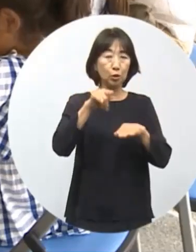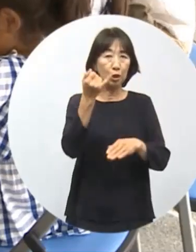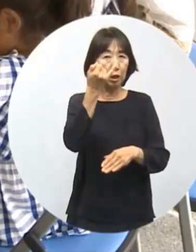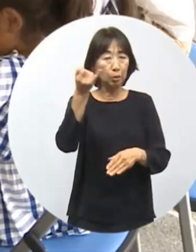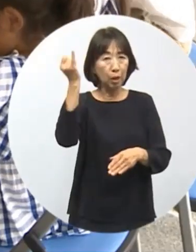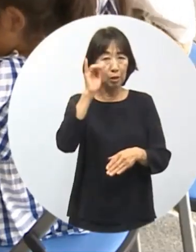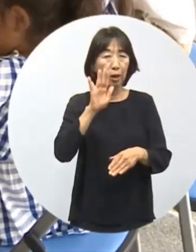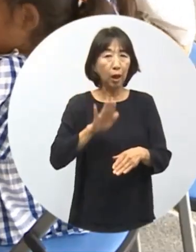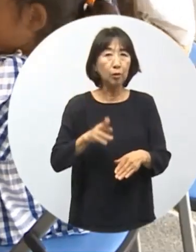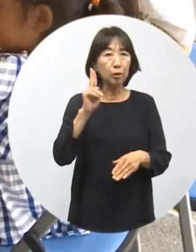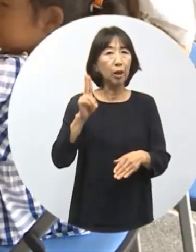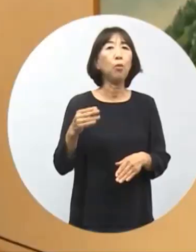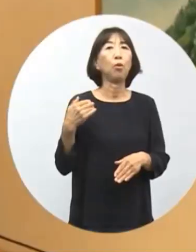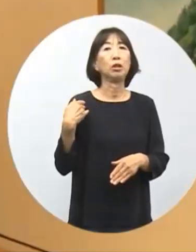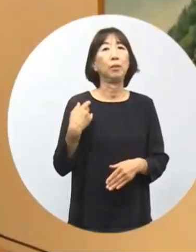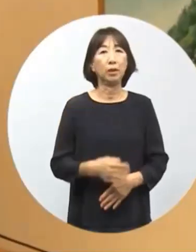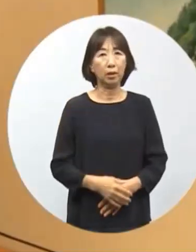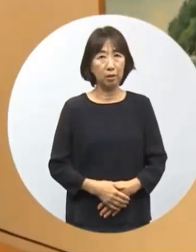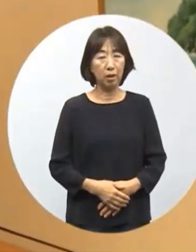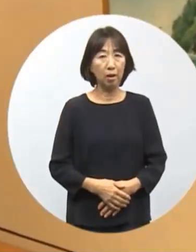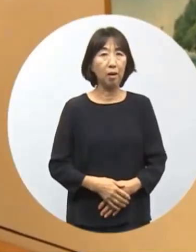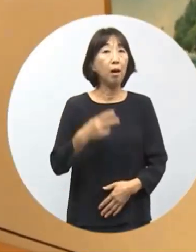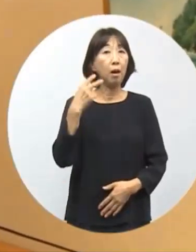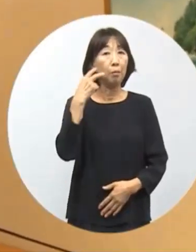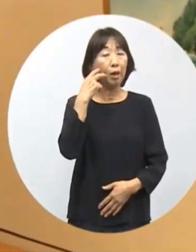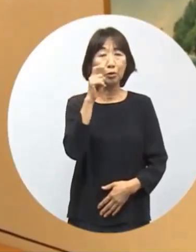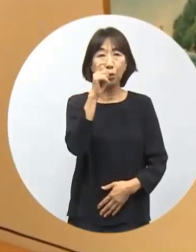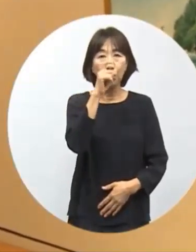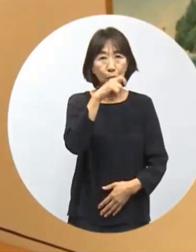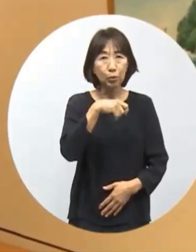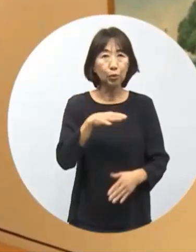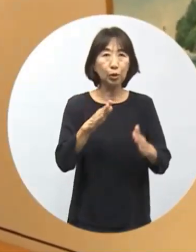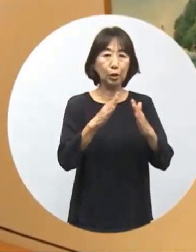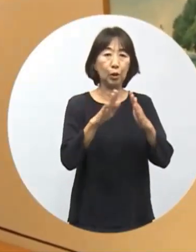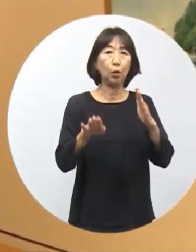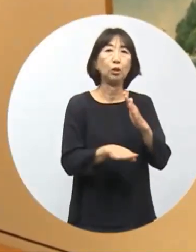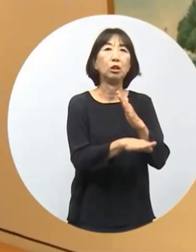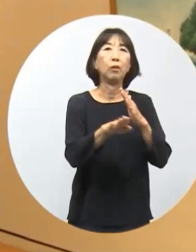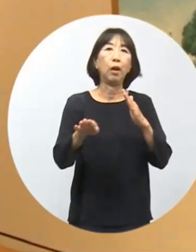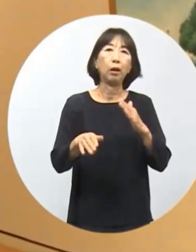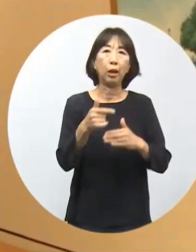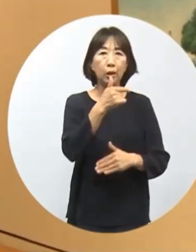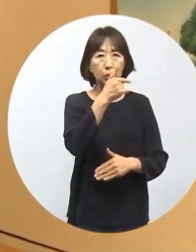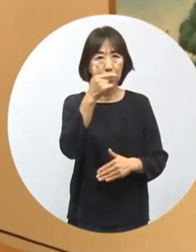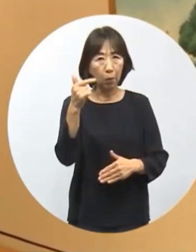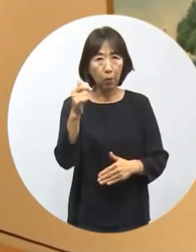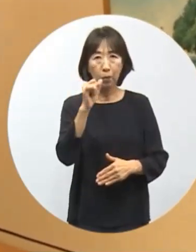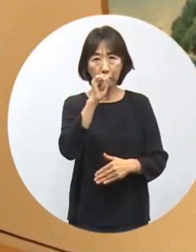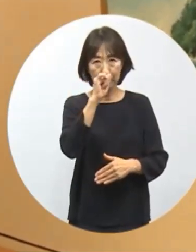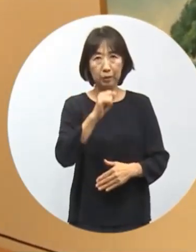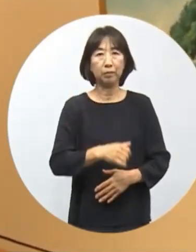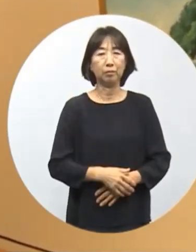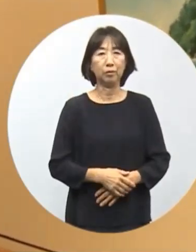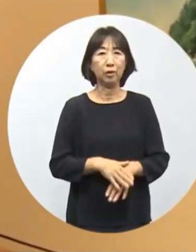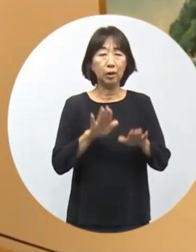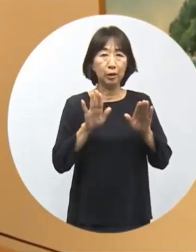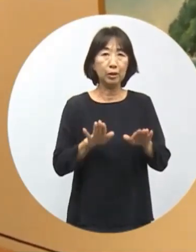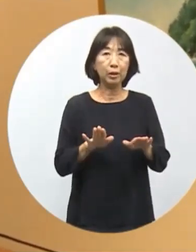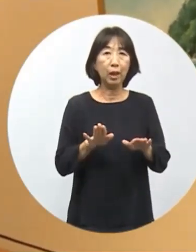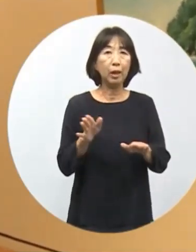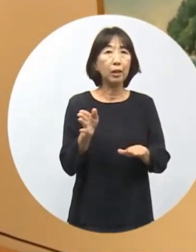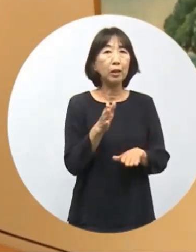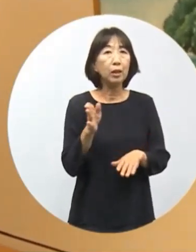があるかもしれませんね。 松の古いお庭がすごくこのね、うん、最近見かけ